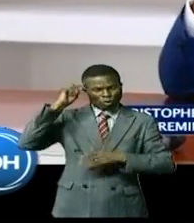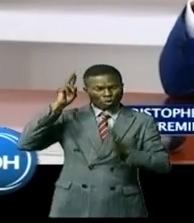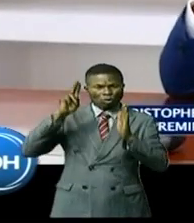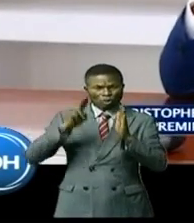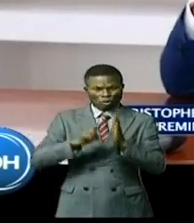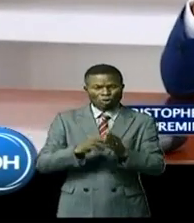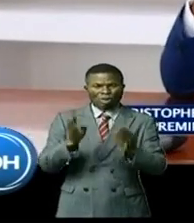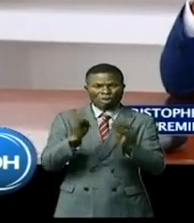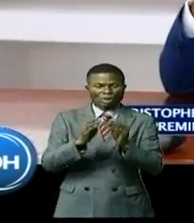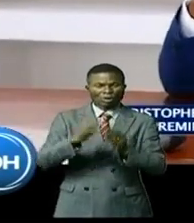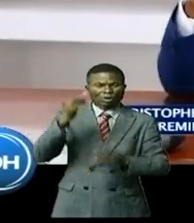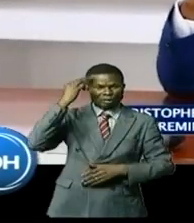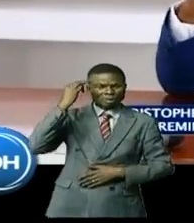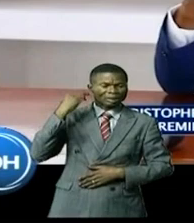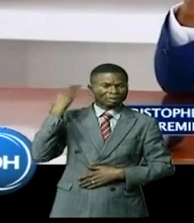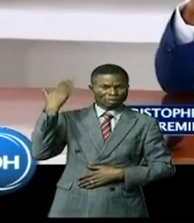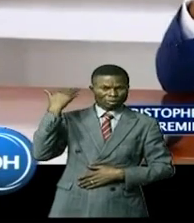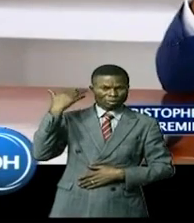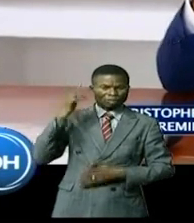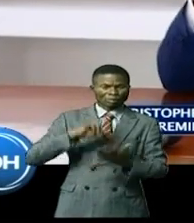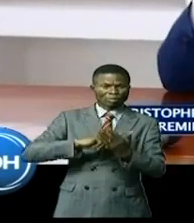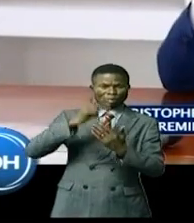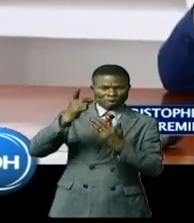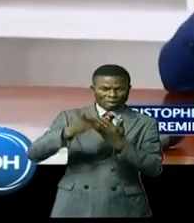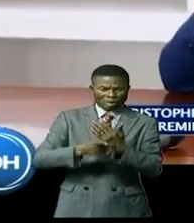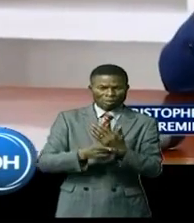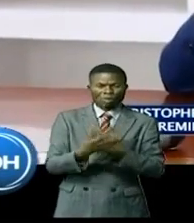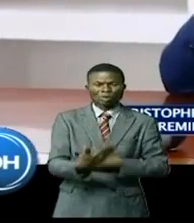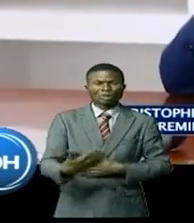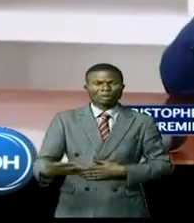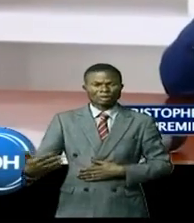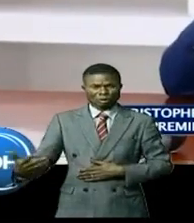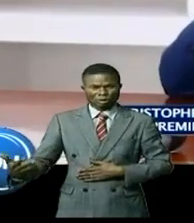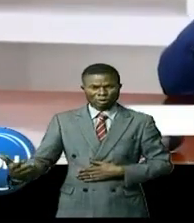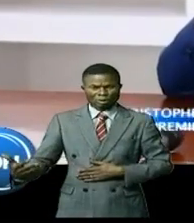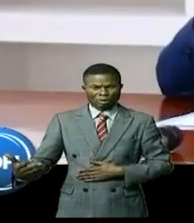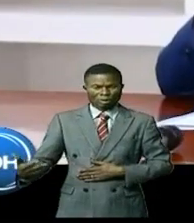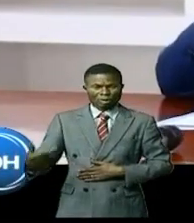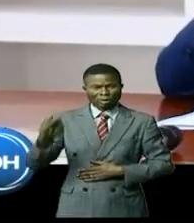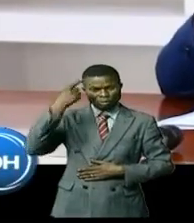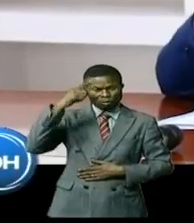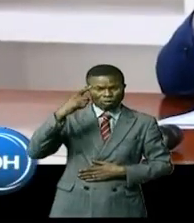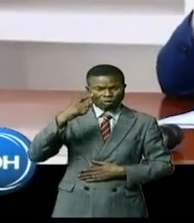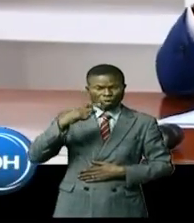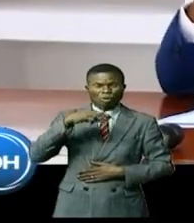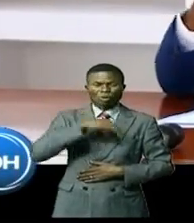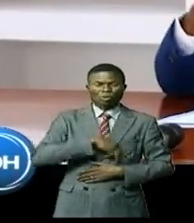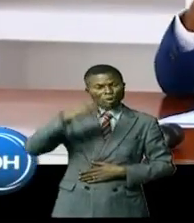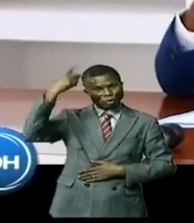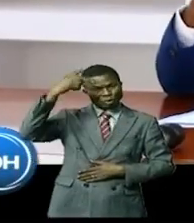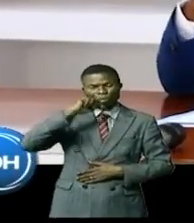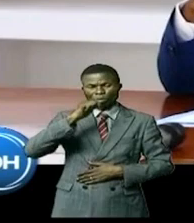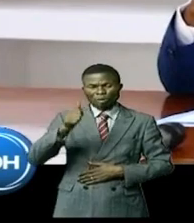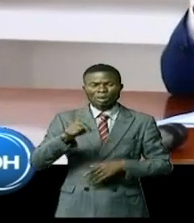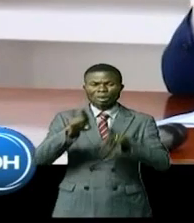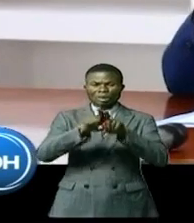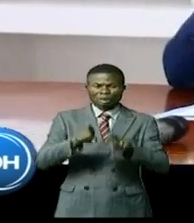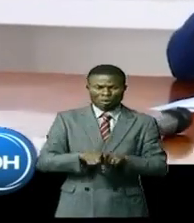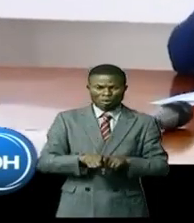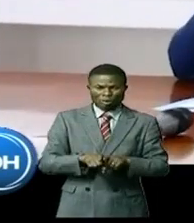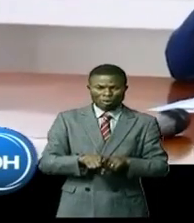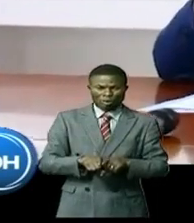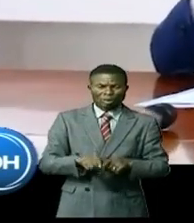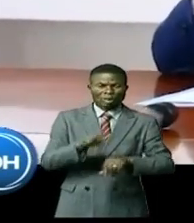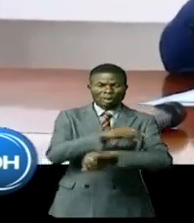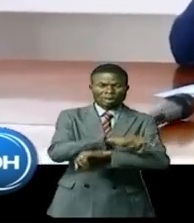conseil des ministres, un programme d'équipement, non seulement de nos missions diplomatiques, mais aussi de nos